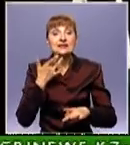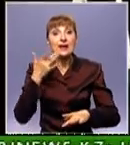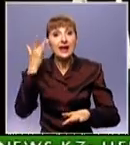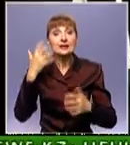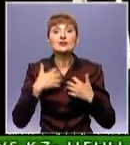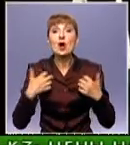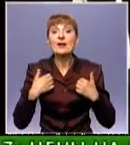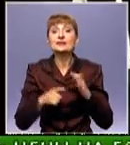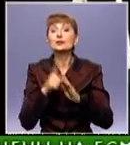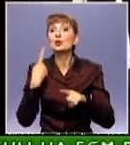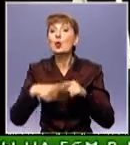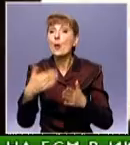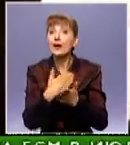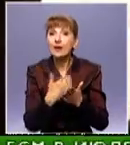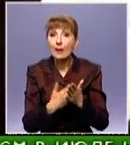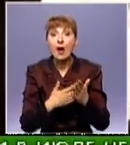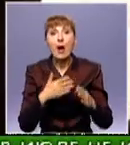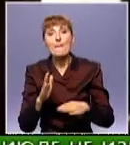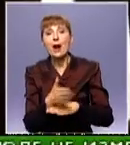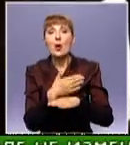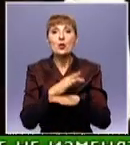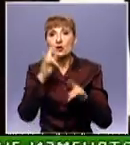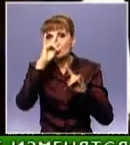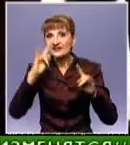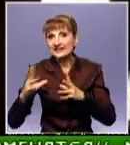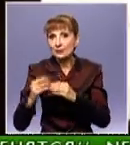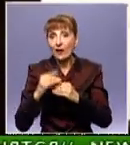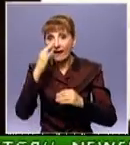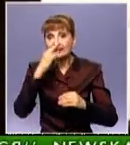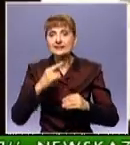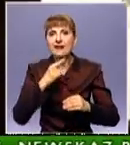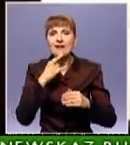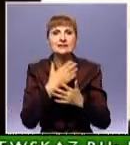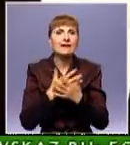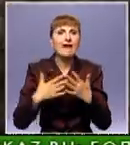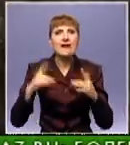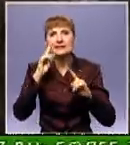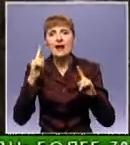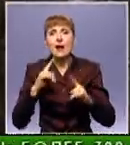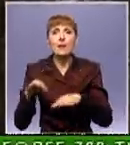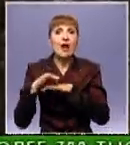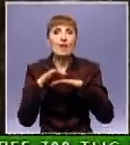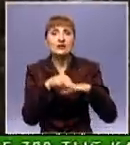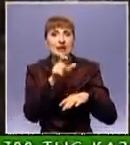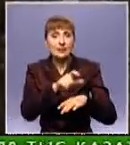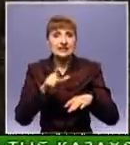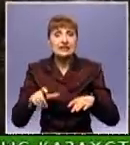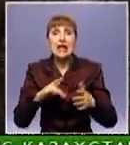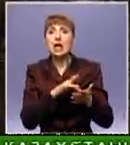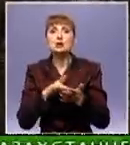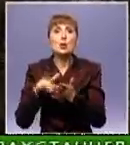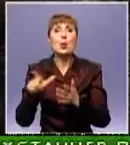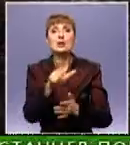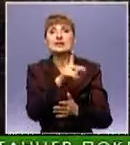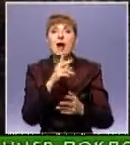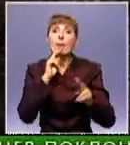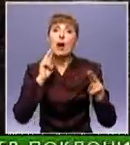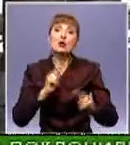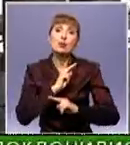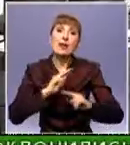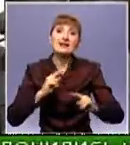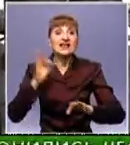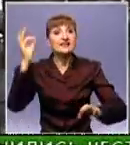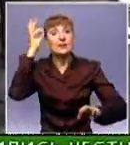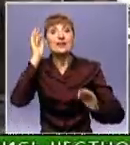зоопарк запустил и другую программу «Прогулка со звездой». Казахстанские селебритис проводят для посетителей зоопарка экскурсии, поют свои лучшие песни и